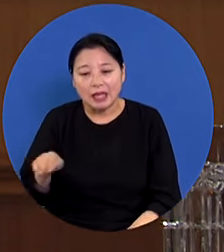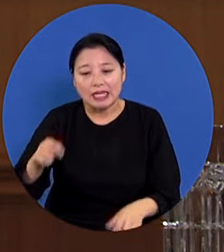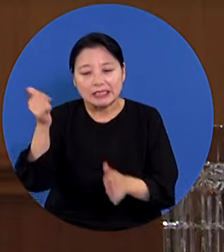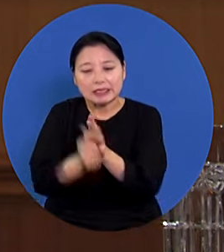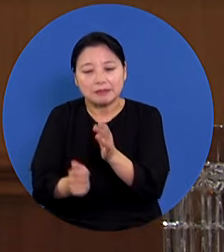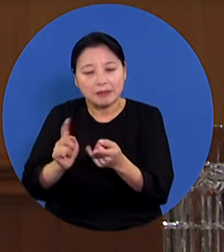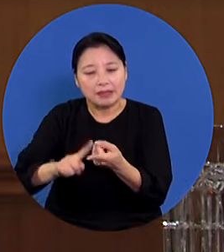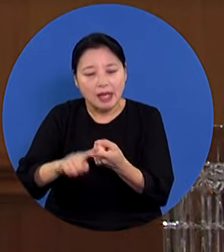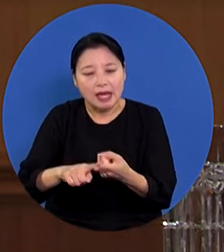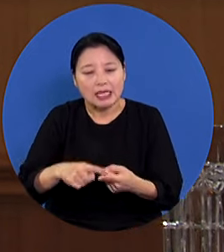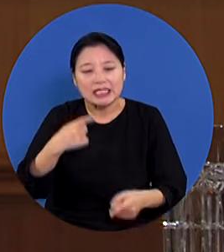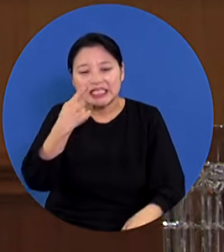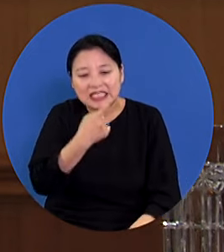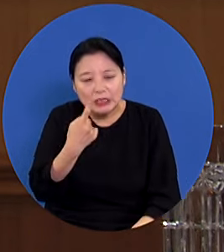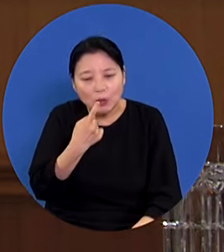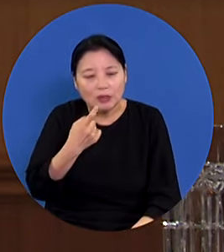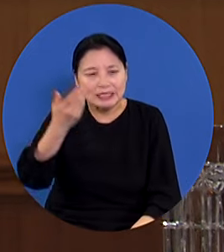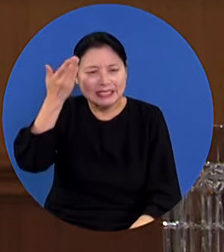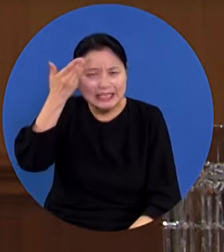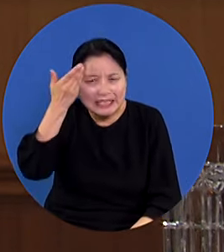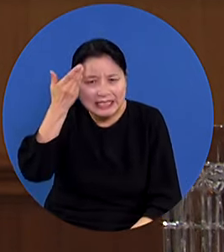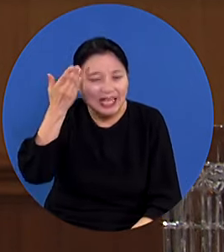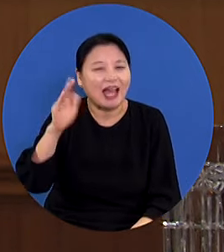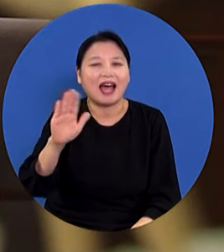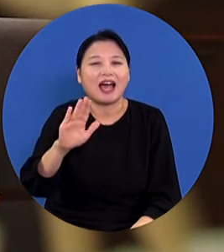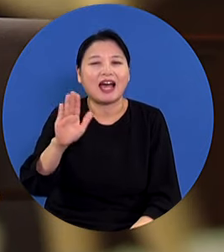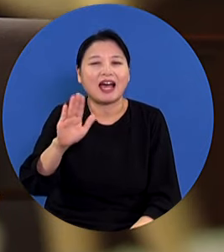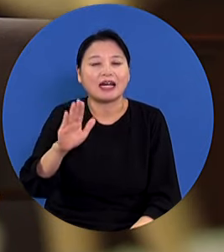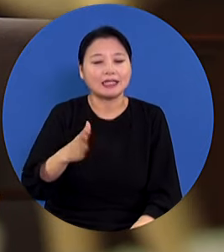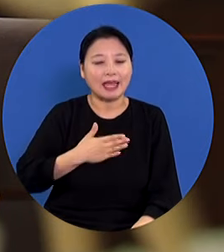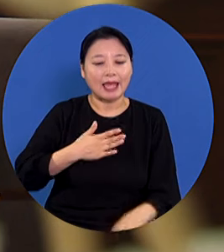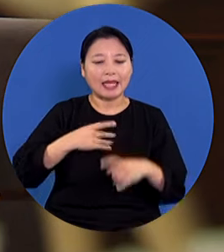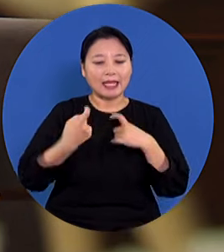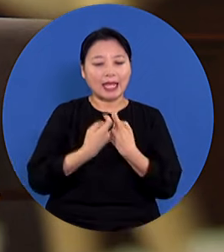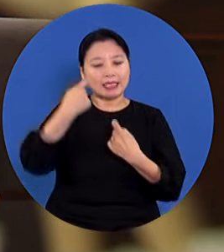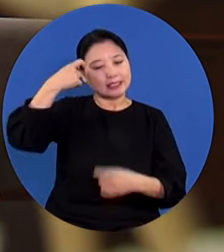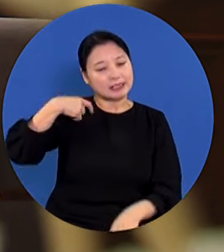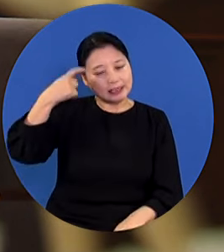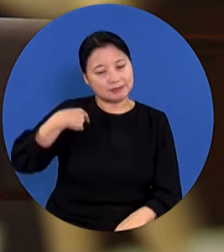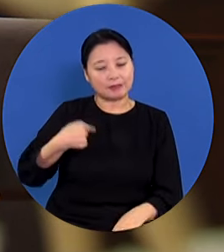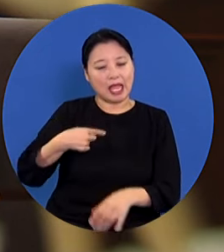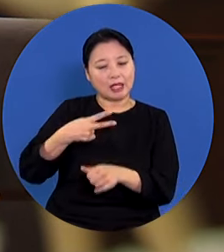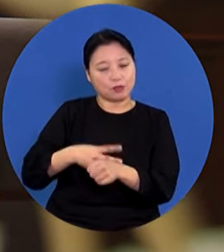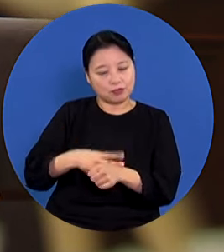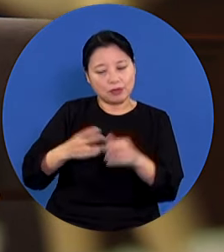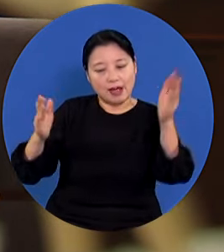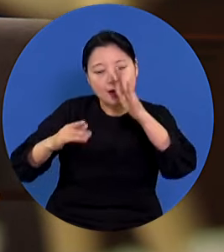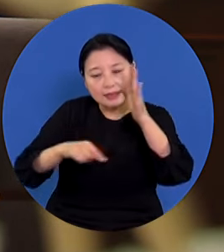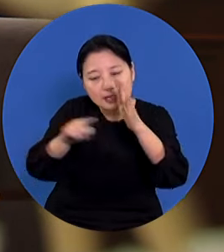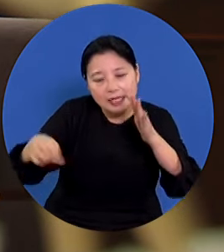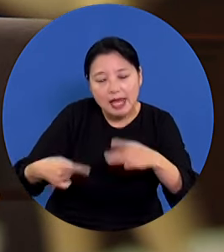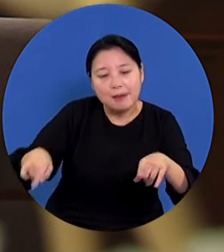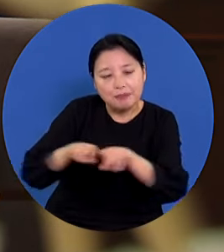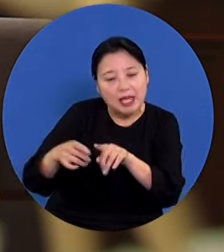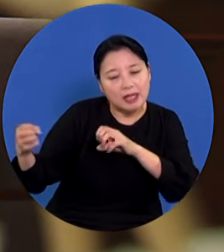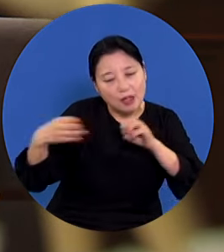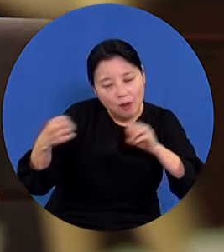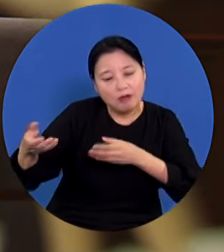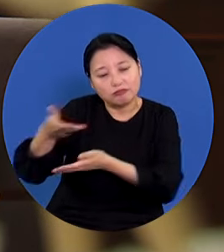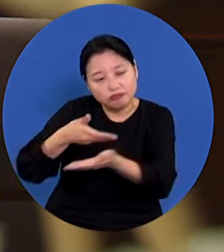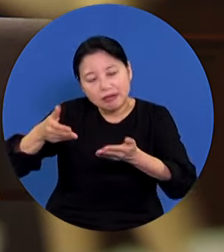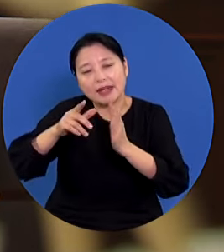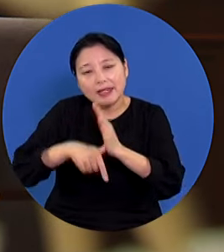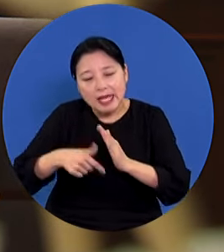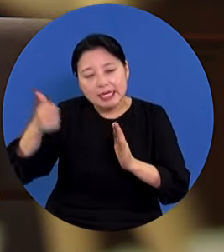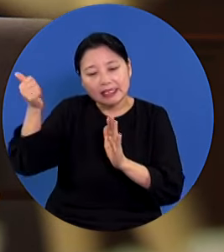이론적이나 어떤 이런 학문적인 접근이 아니라 제가 그냥 느낀 학교에서 예, 선생님으로서 예. 학생들과 했던 느낀 실패에 관련된 관점에